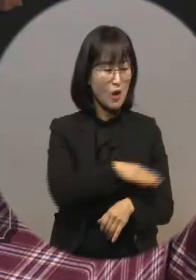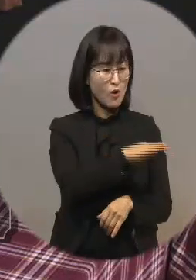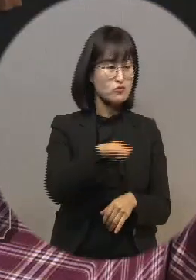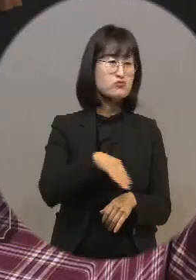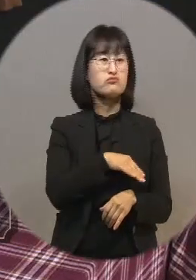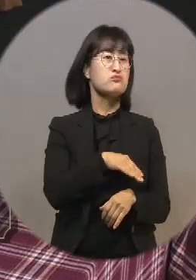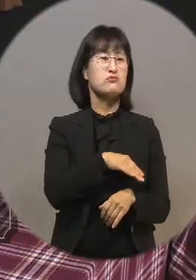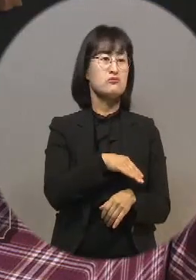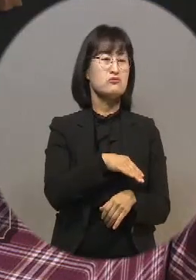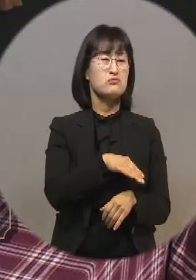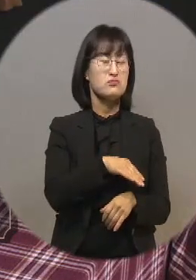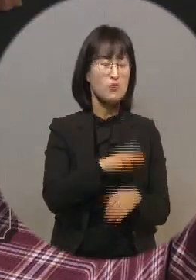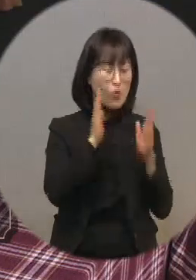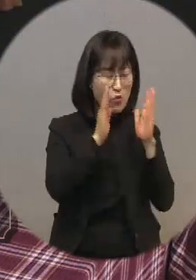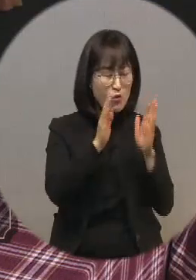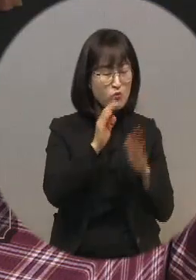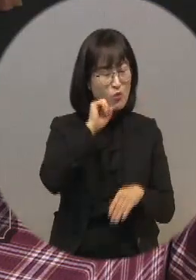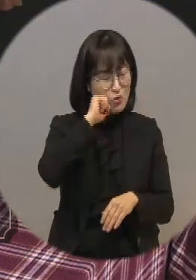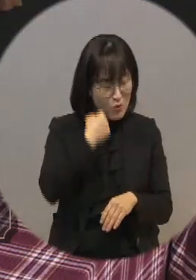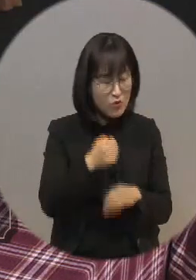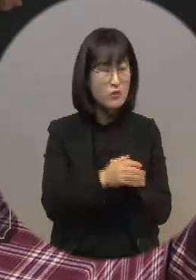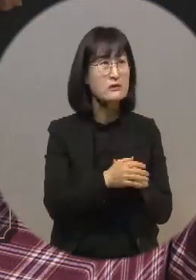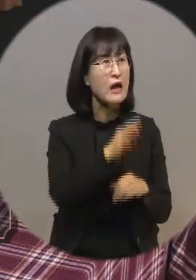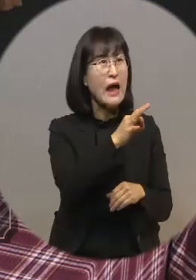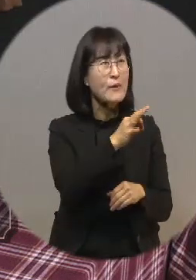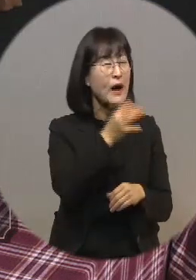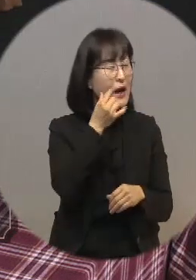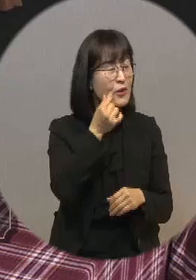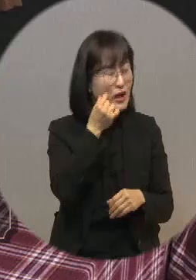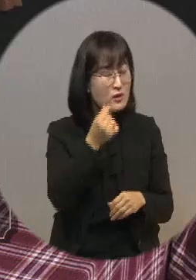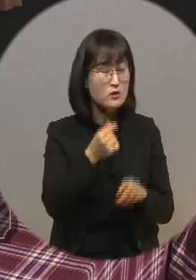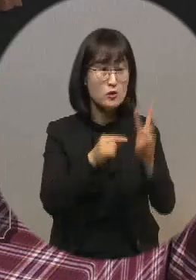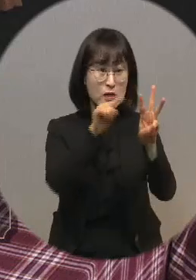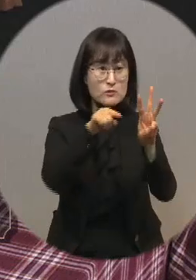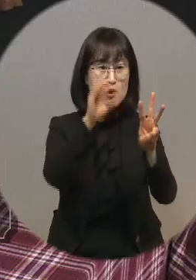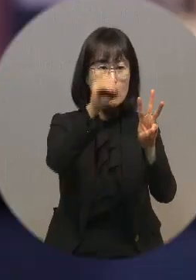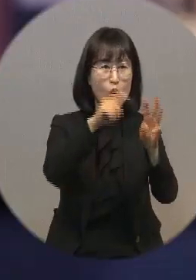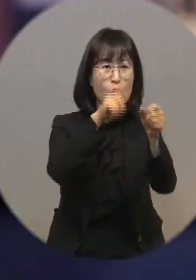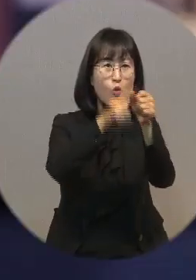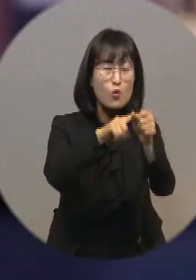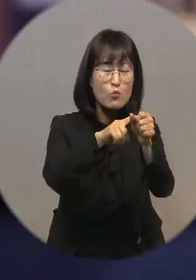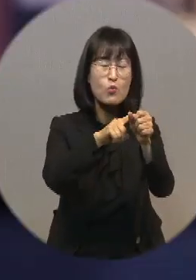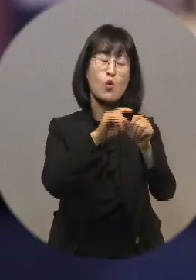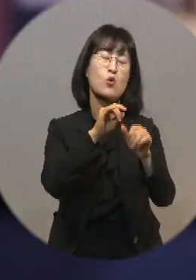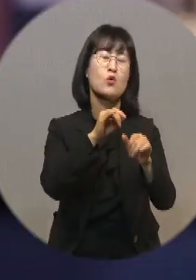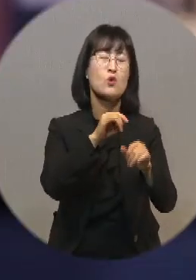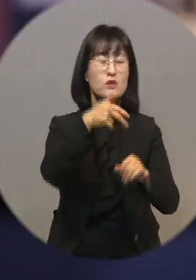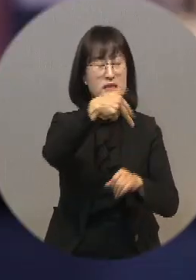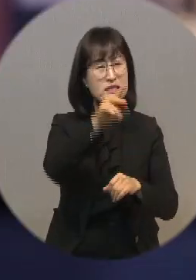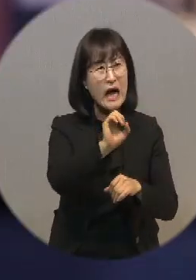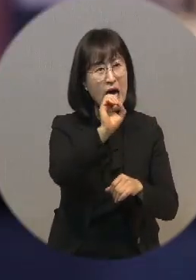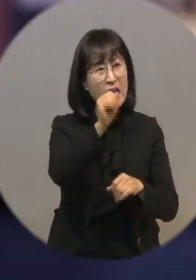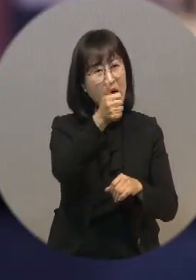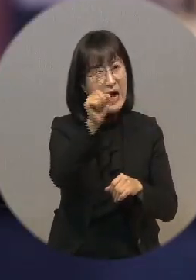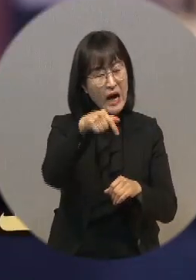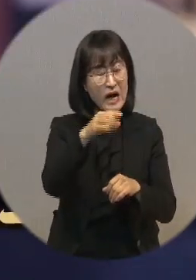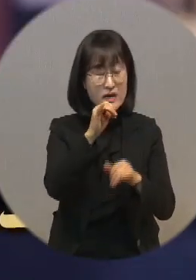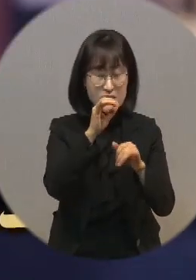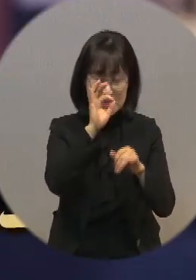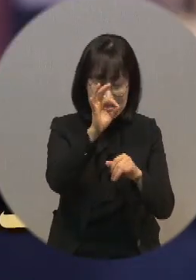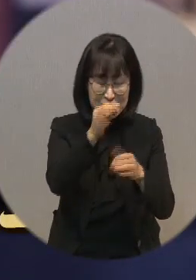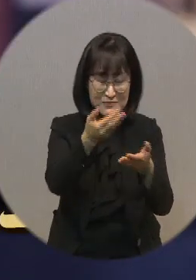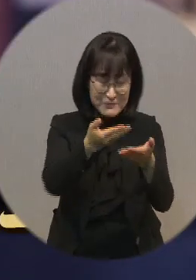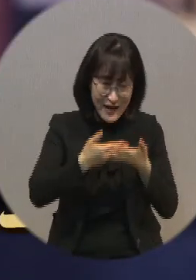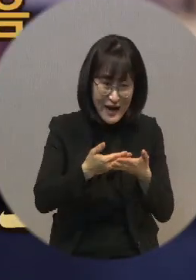안 받으면 된다로 살아가고 있는데 3.0을 넘어오라니까 너무 힘든 거예요. 간당간당 장학금을 딱 받으니까